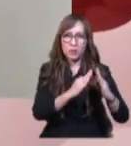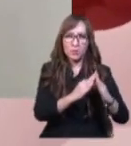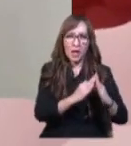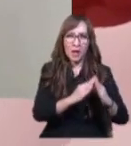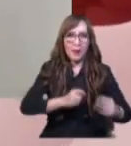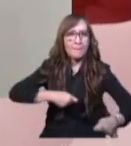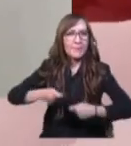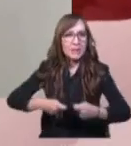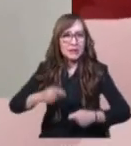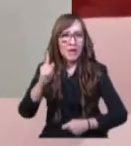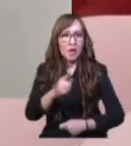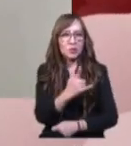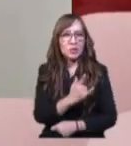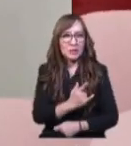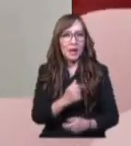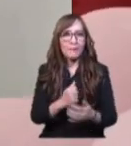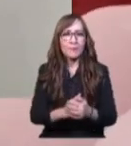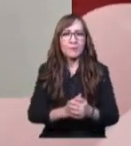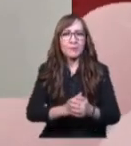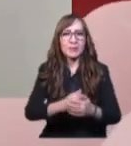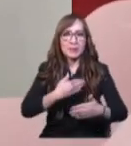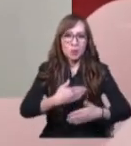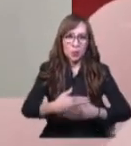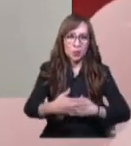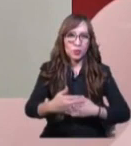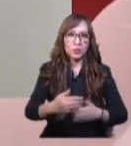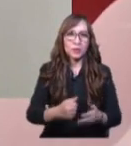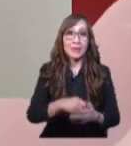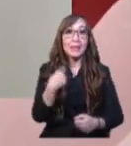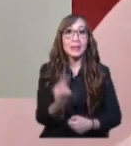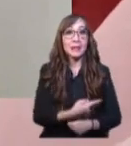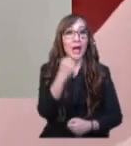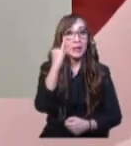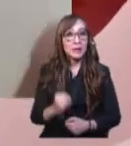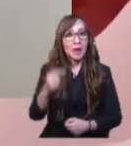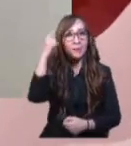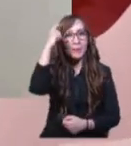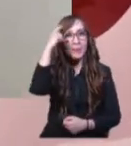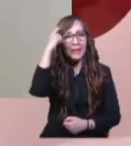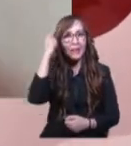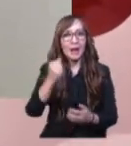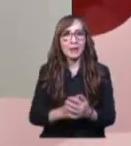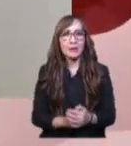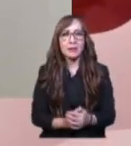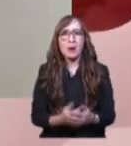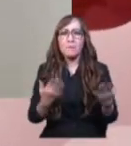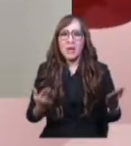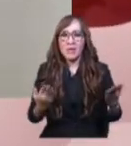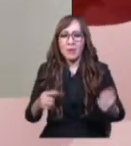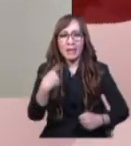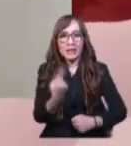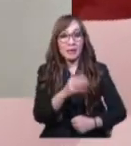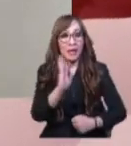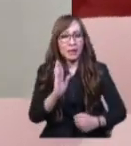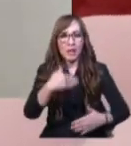jalan kan? Nah, kita harus mikir, mungkin kita nggak lagi keluar terus nongkrong